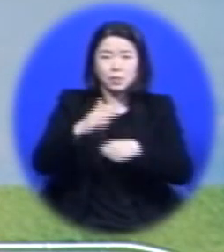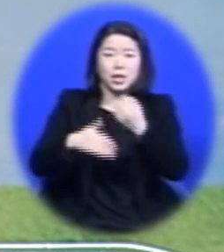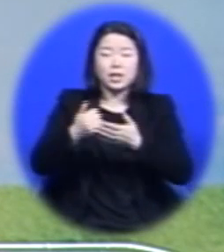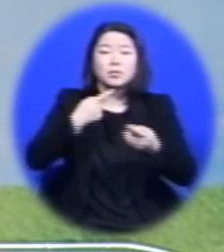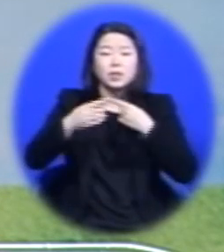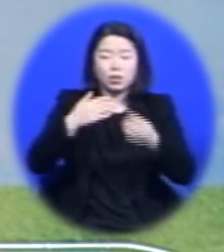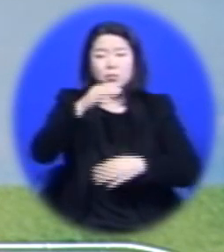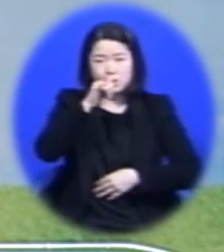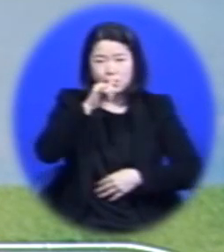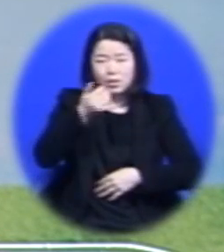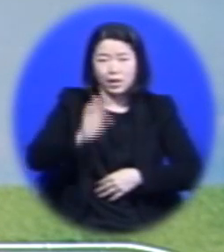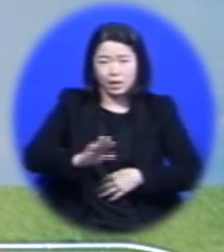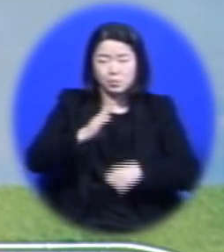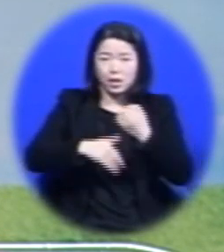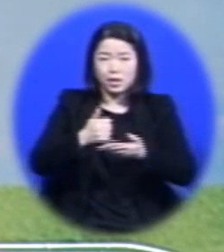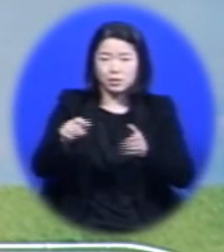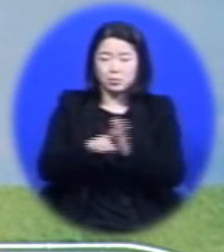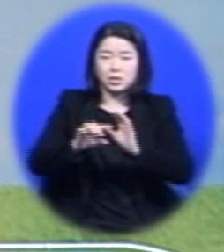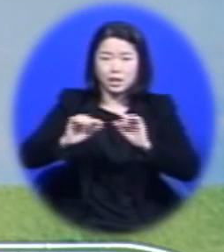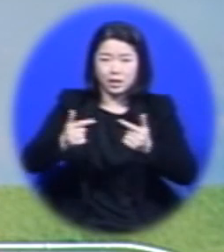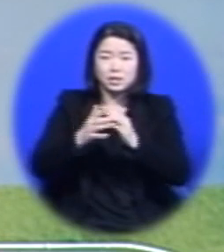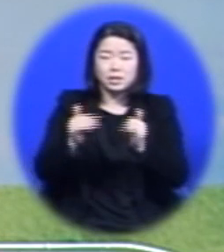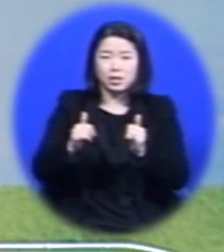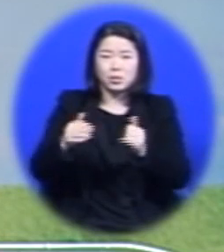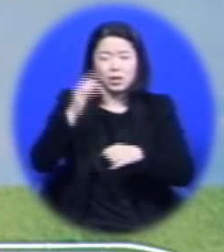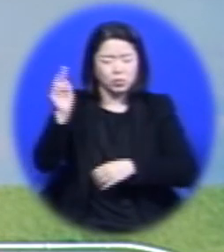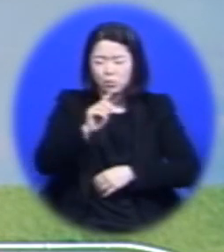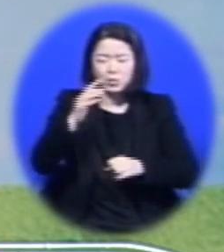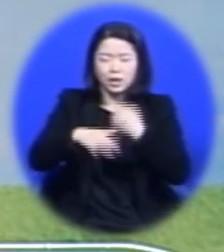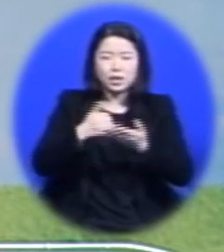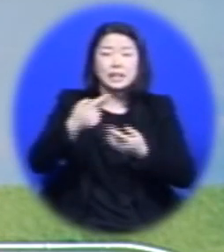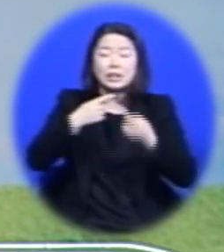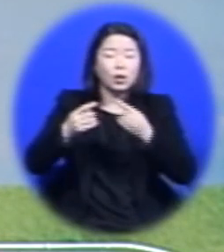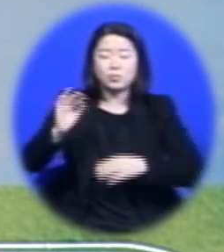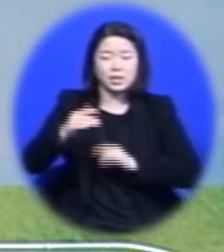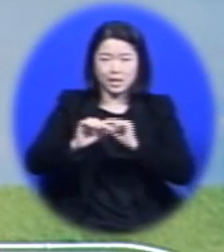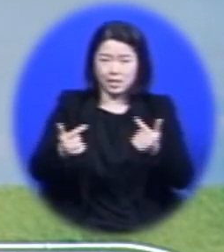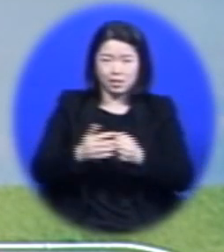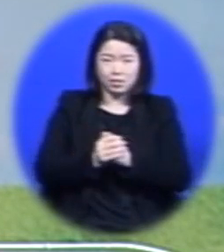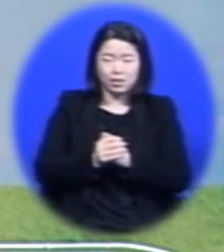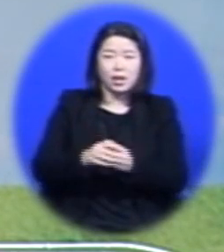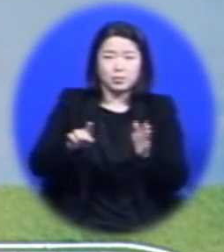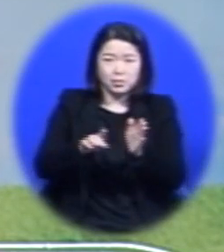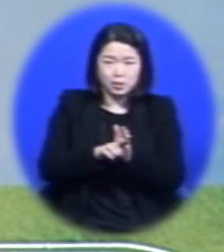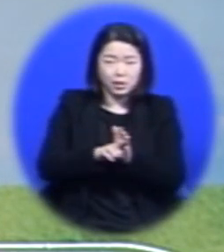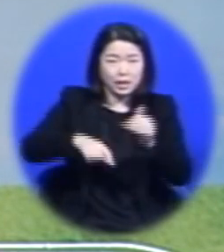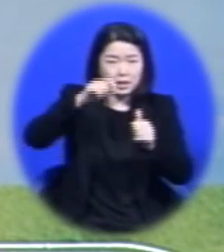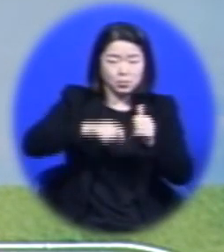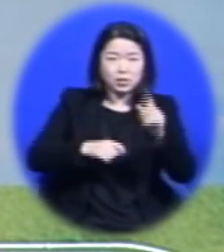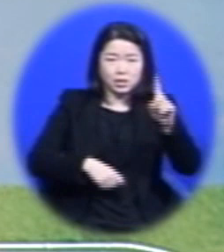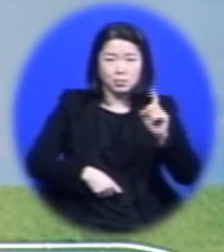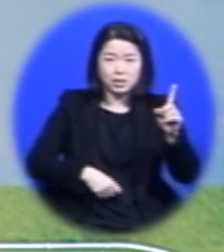하나님을 안 믿는 사람은 도무지 하나님이 경우는 되지 않습니다 믿음이라는 것은 히브리서 11장 1절